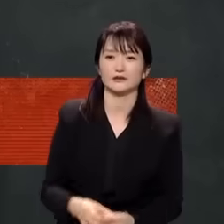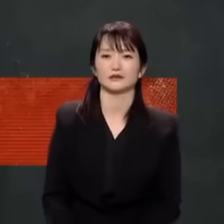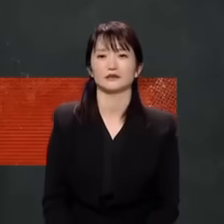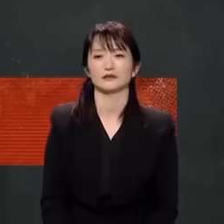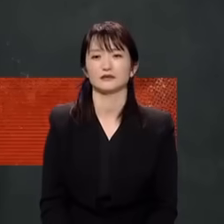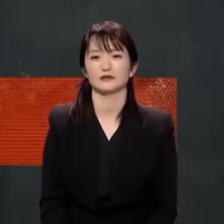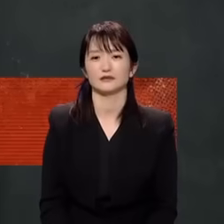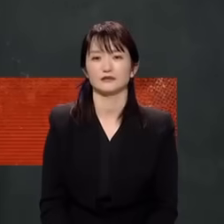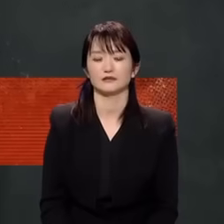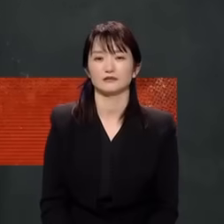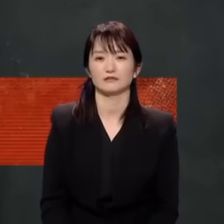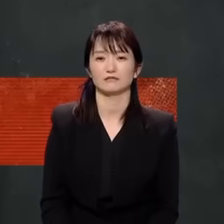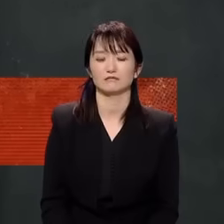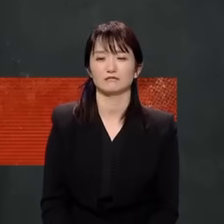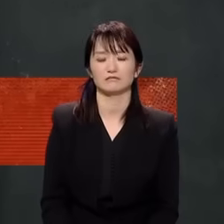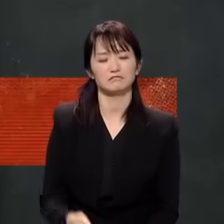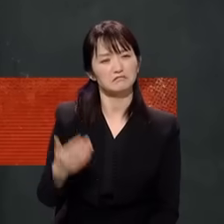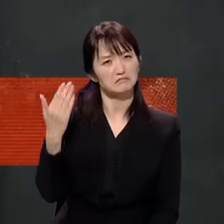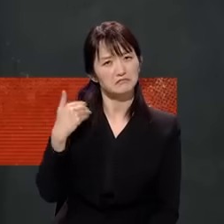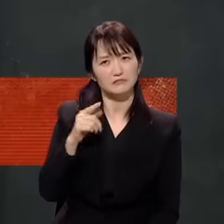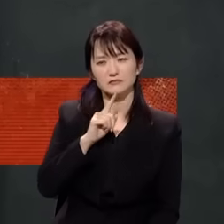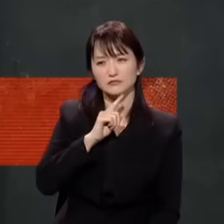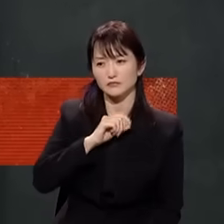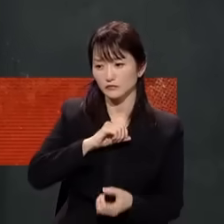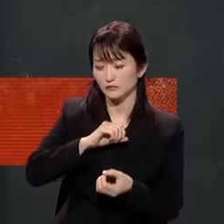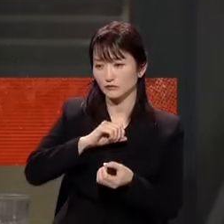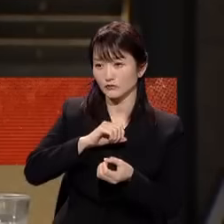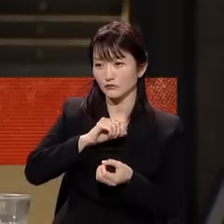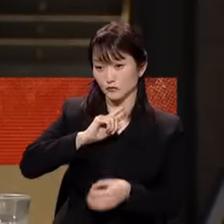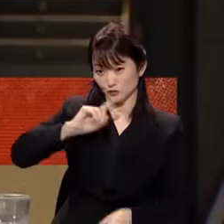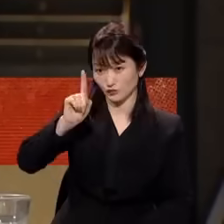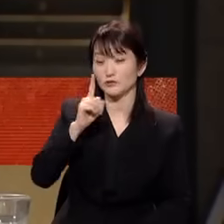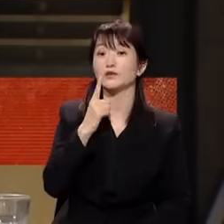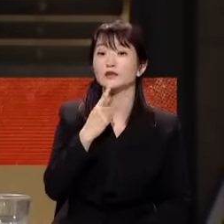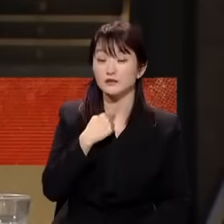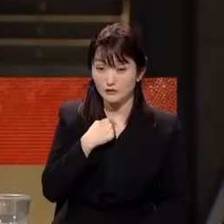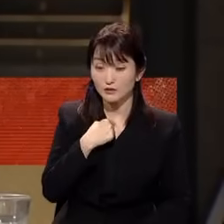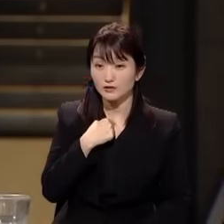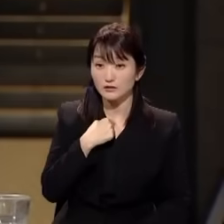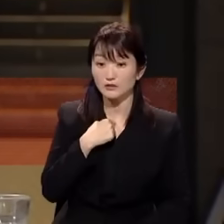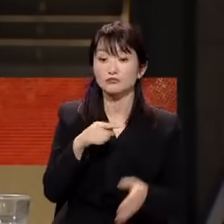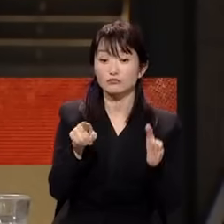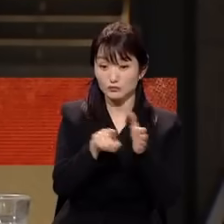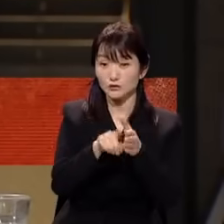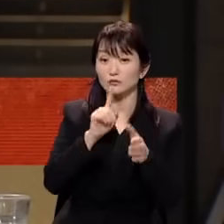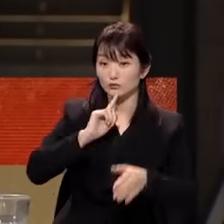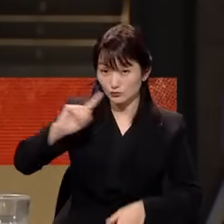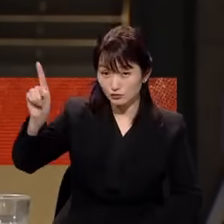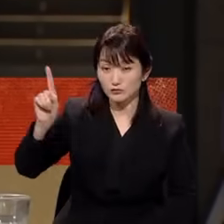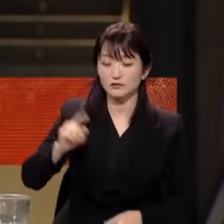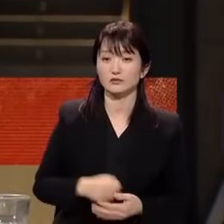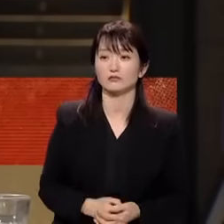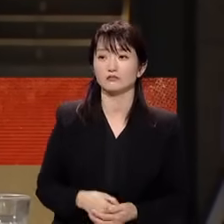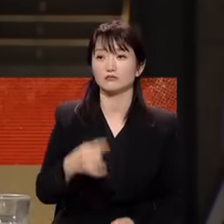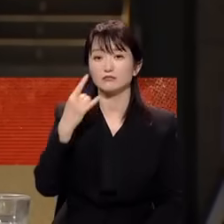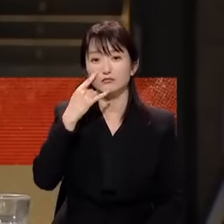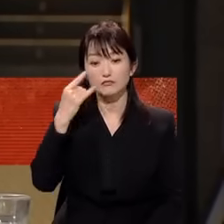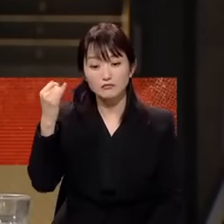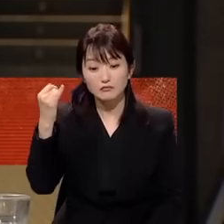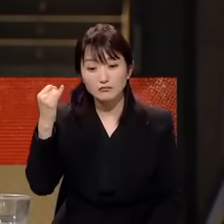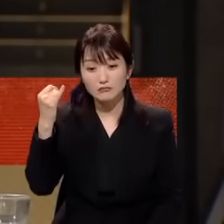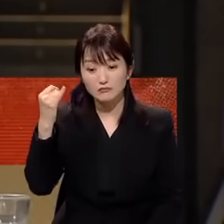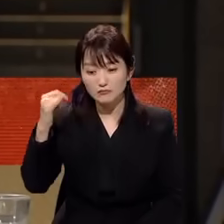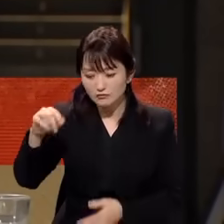네, 그래서 이전에도 몇 번 배달을 시켜드린 적이 있었던 집이라고 해서 그냥 믿고 배달을 시켰는데 지금 보시는 것처럼 어머니가 저걸